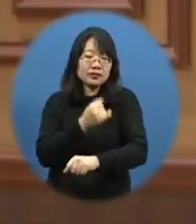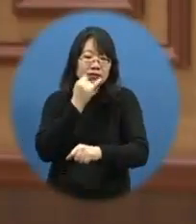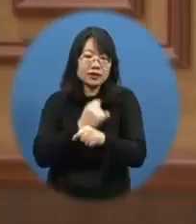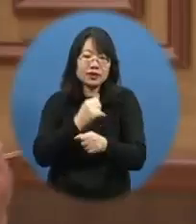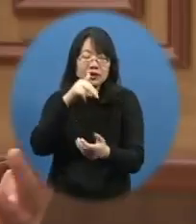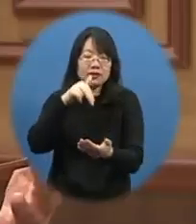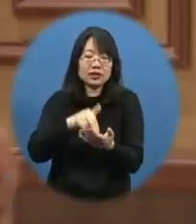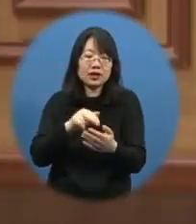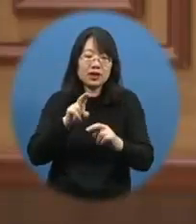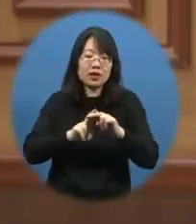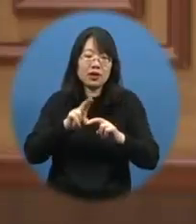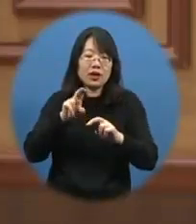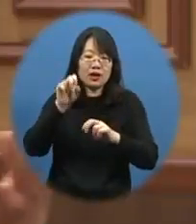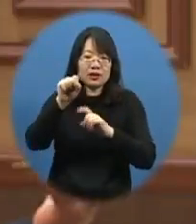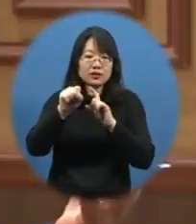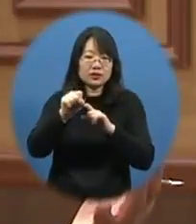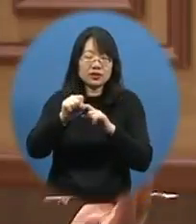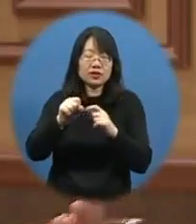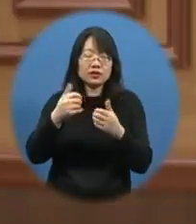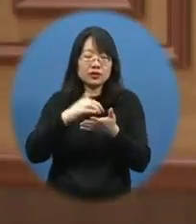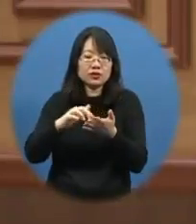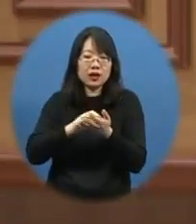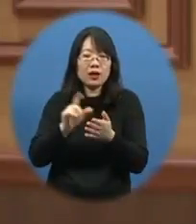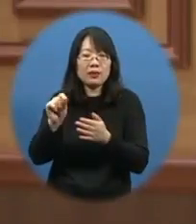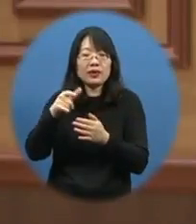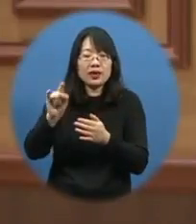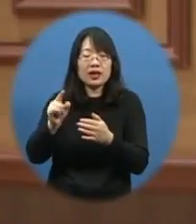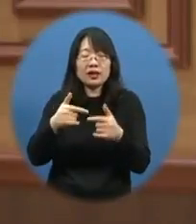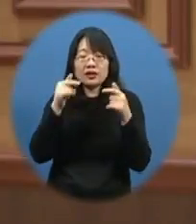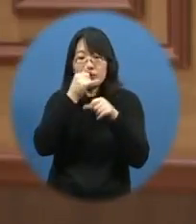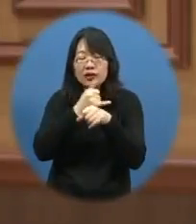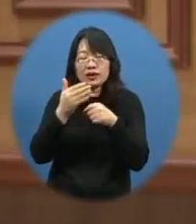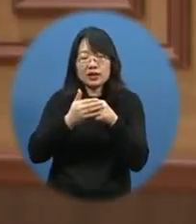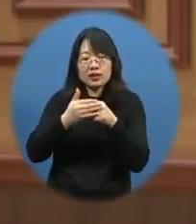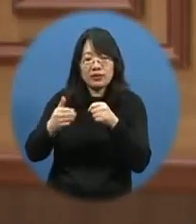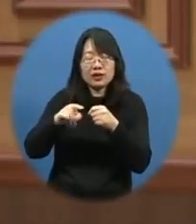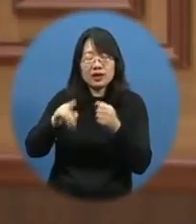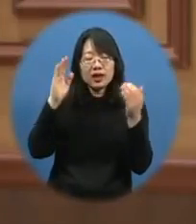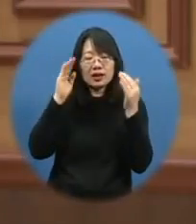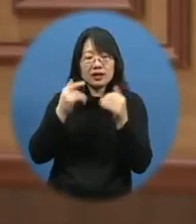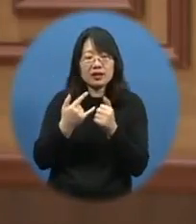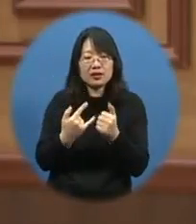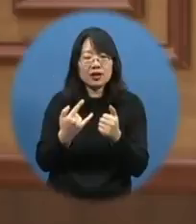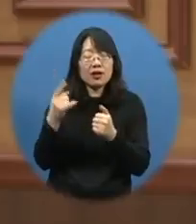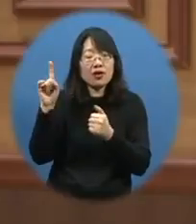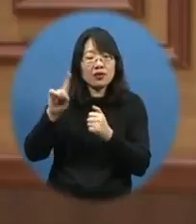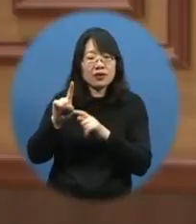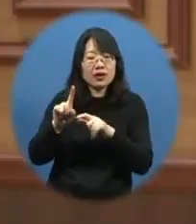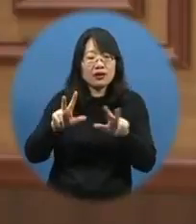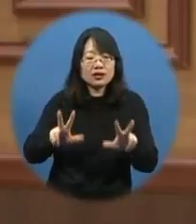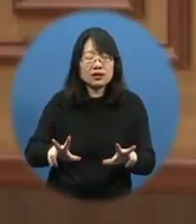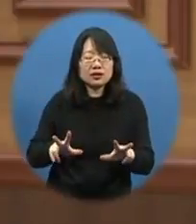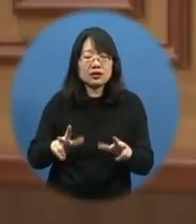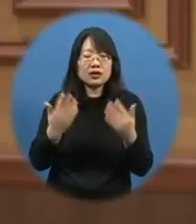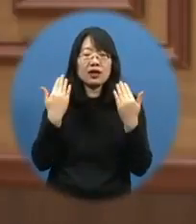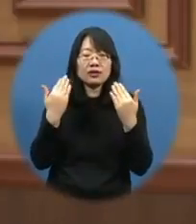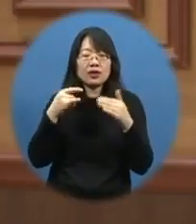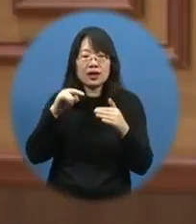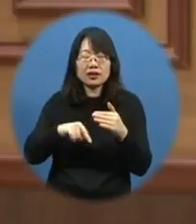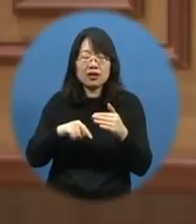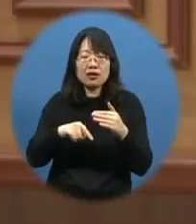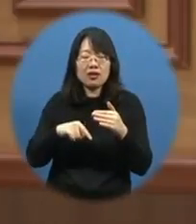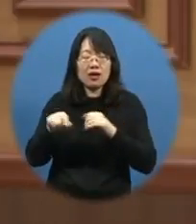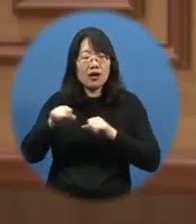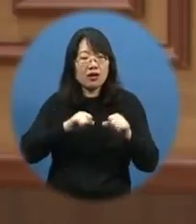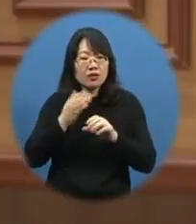있는 부분이 확률이 그 경우의 수가 만 개나 늘어났기 때문에 네. 그 학생들에게 어떤 지금 학교에서 하고